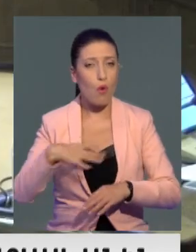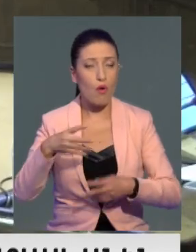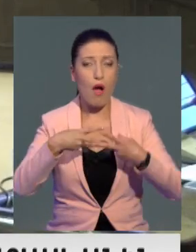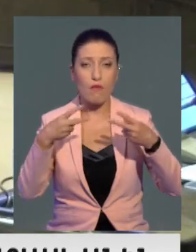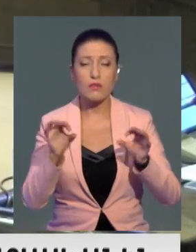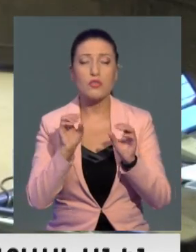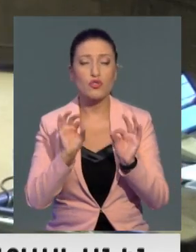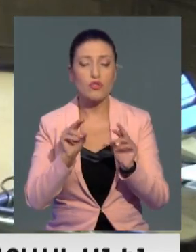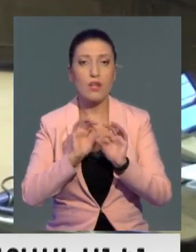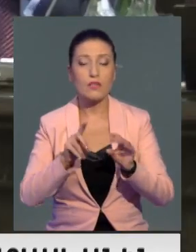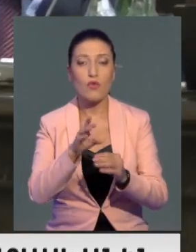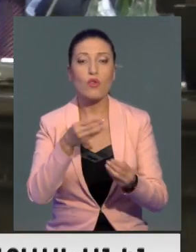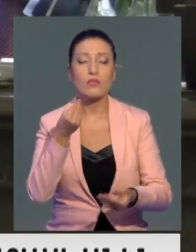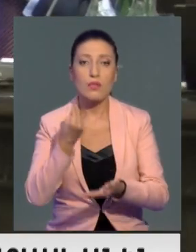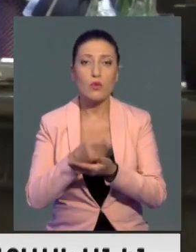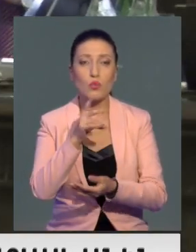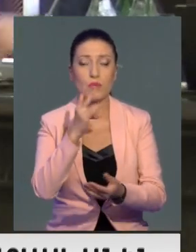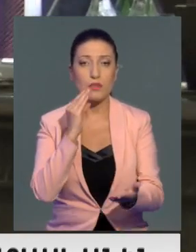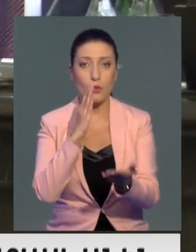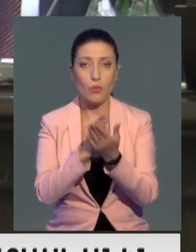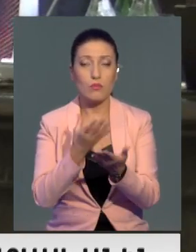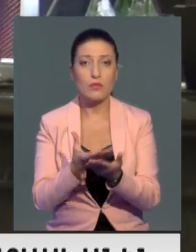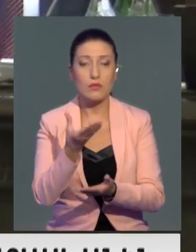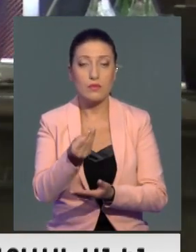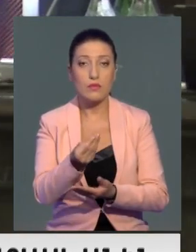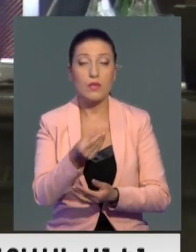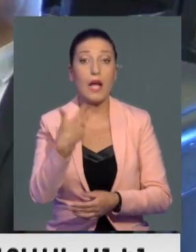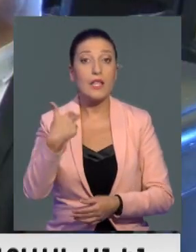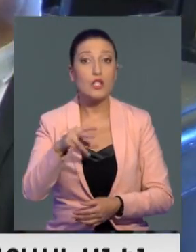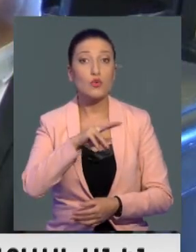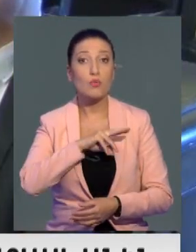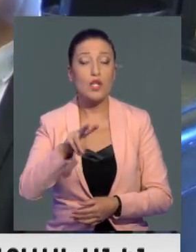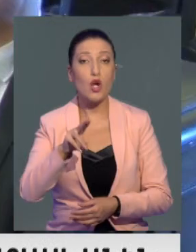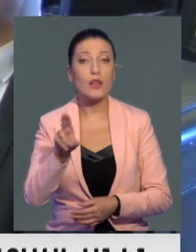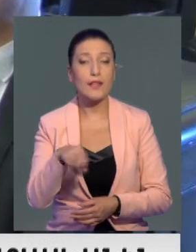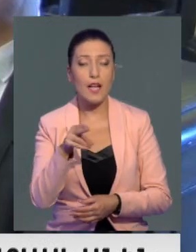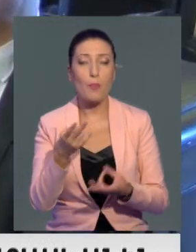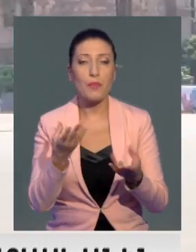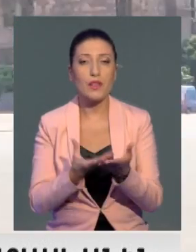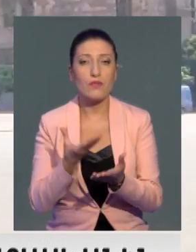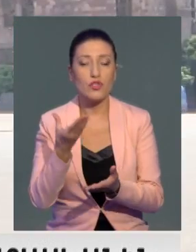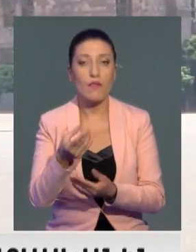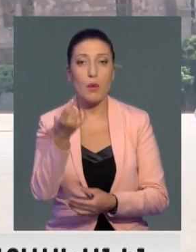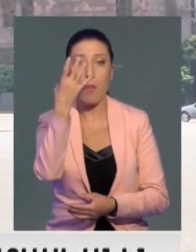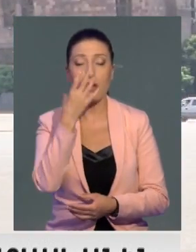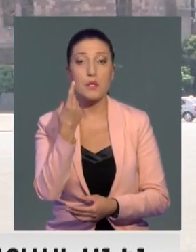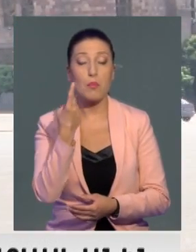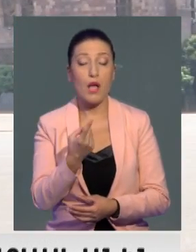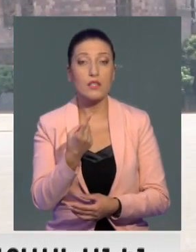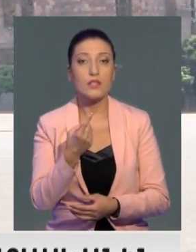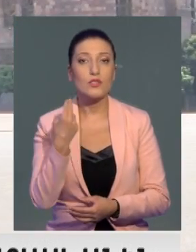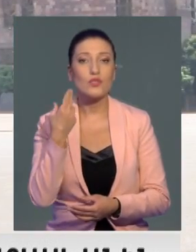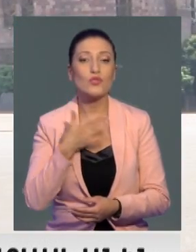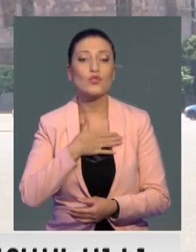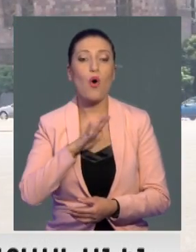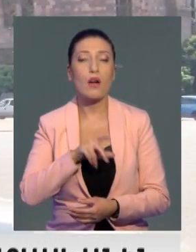արժանի հասցեատերը դուք եք։ Կառավարության որոշումը, ըստ որի պետք է 30 միլիոն դրամ տրամադրվի մարտի 1-ի զոհերի ընտանիքներին, առաջացրել է Սևազգեստ